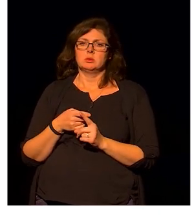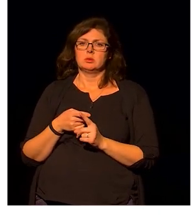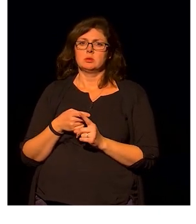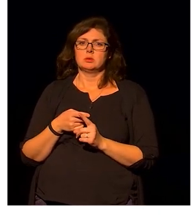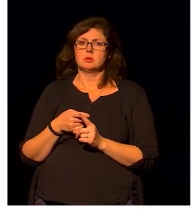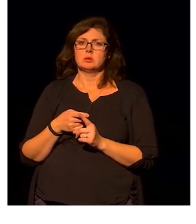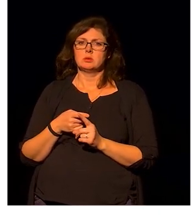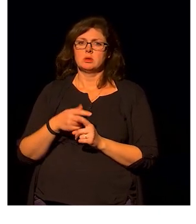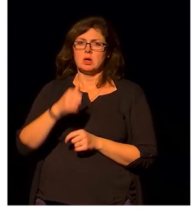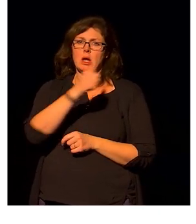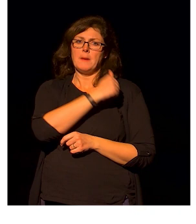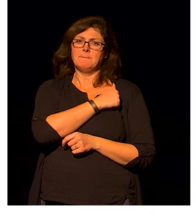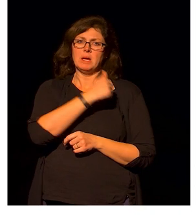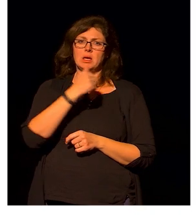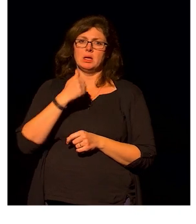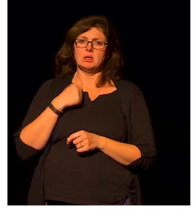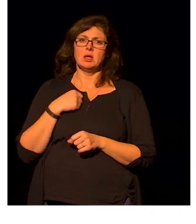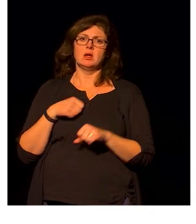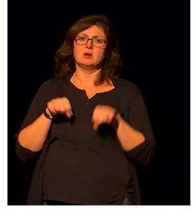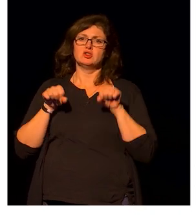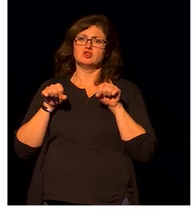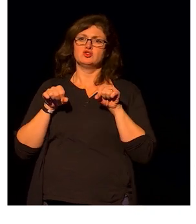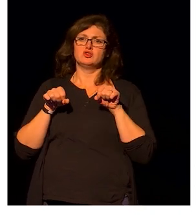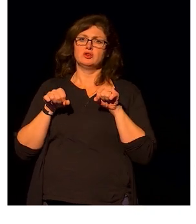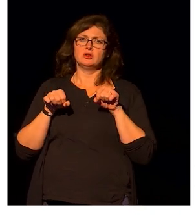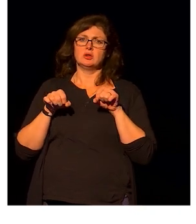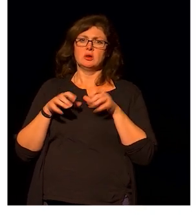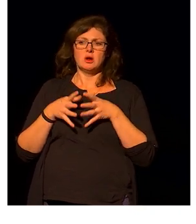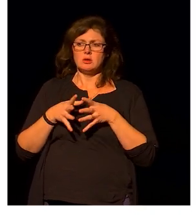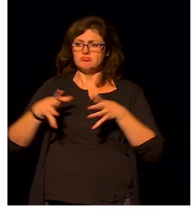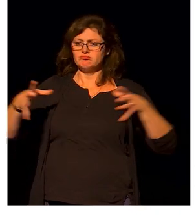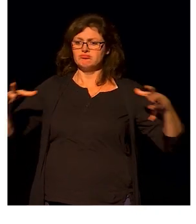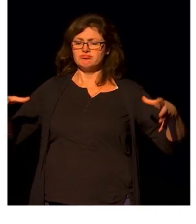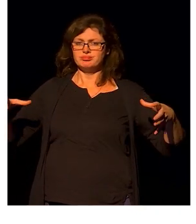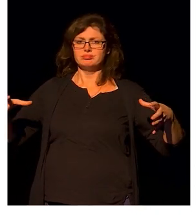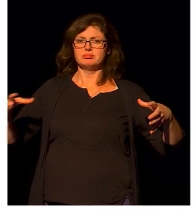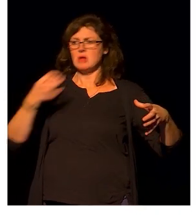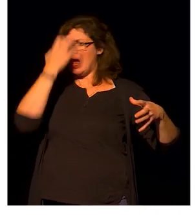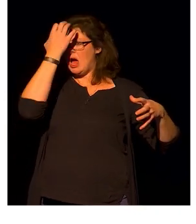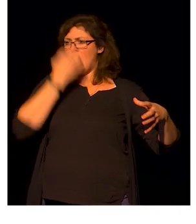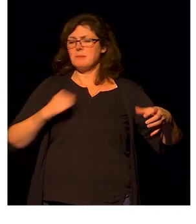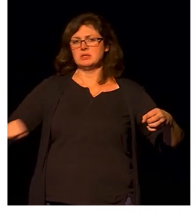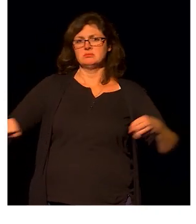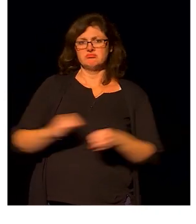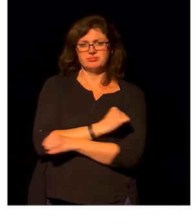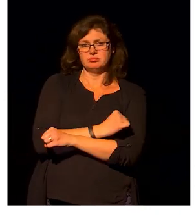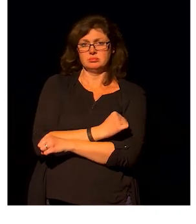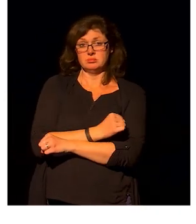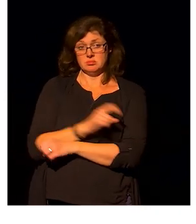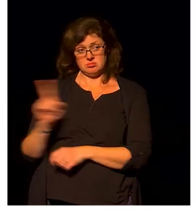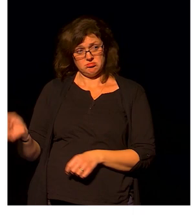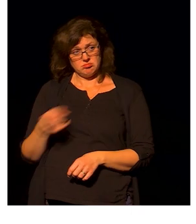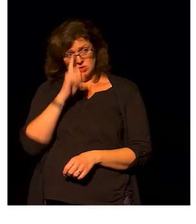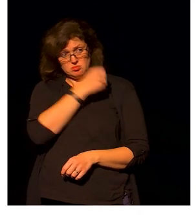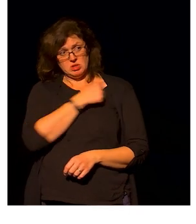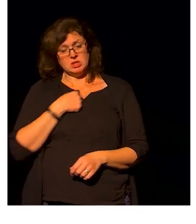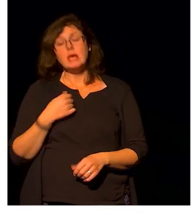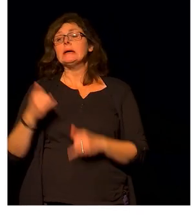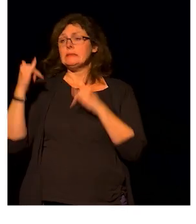die militärische Kapazität der Hamas ausgelöscht. Die militärische Kapazität.